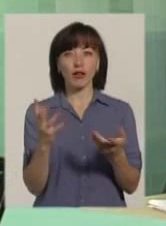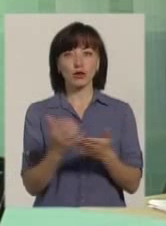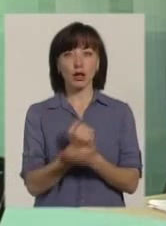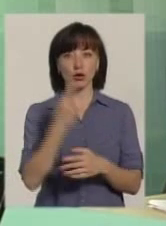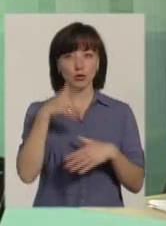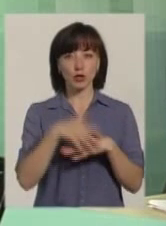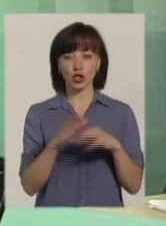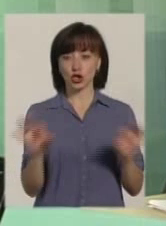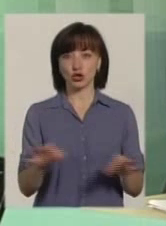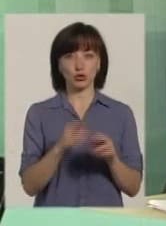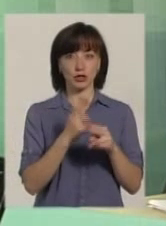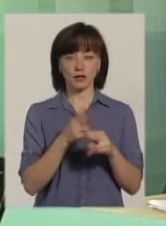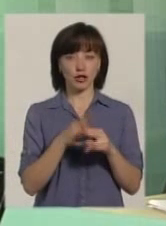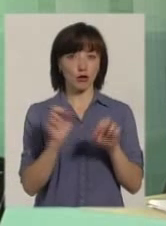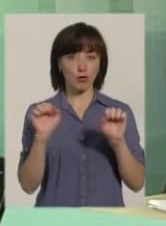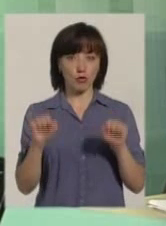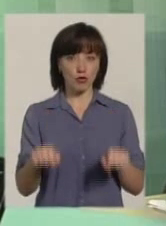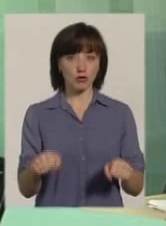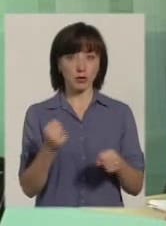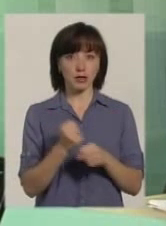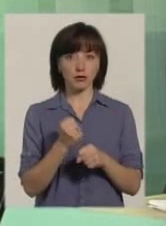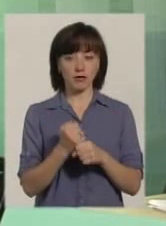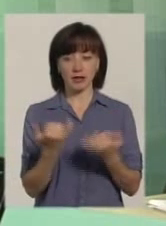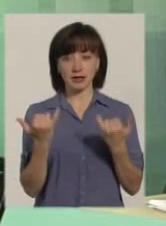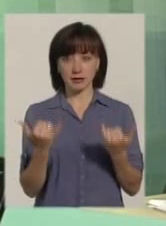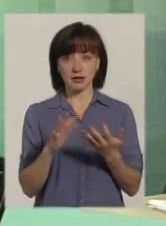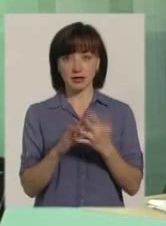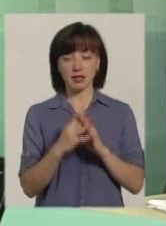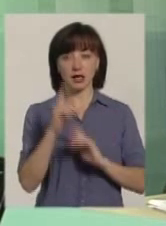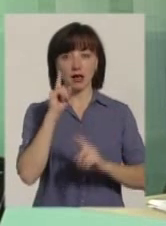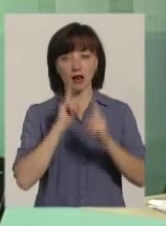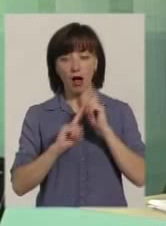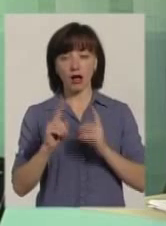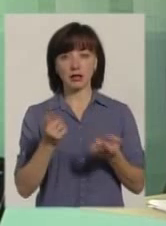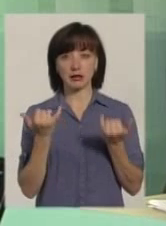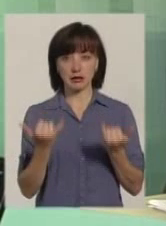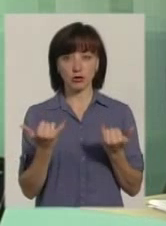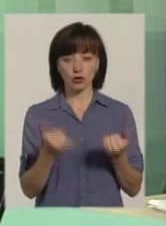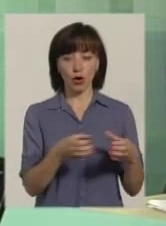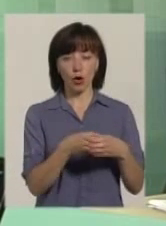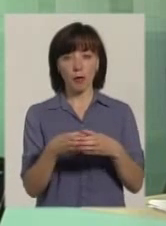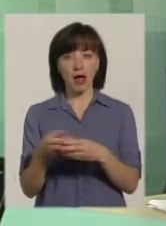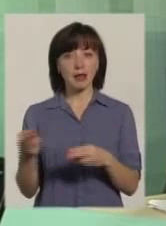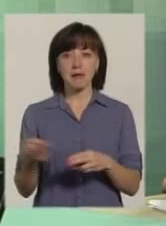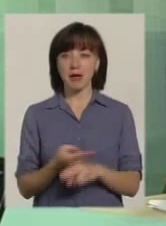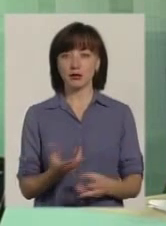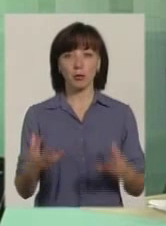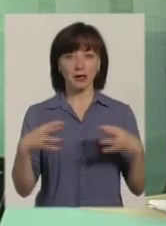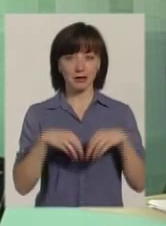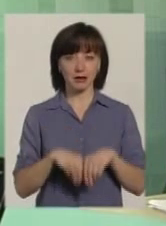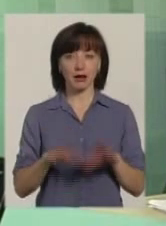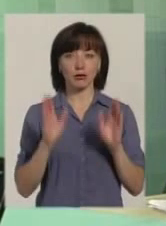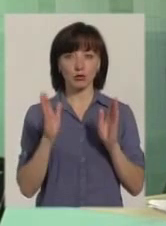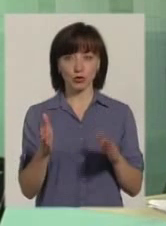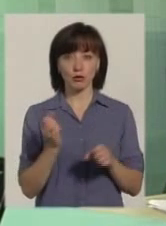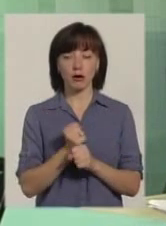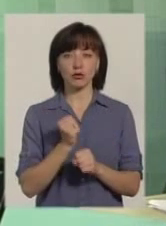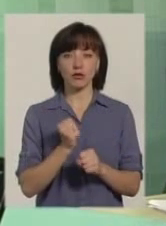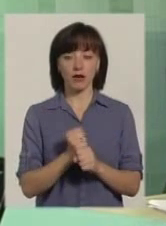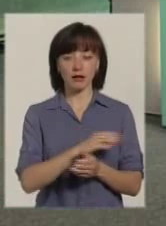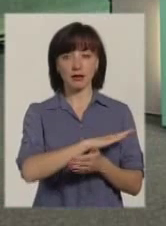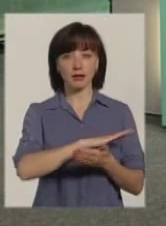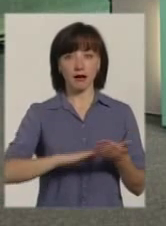заважає, можуть працювати діючі сільські ради, діючі громади без об'єднання, будуть працювати